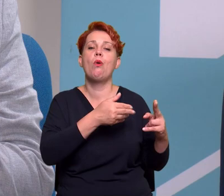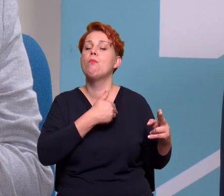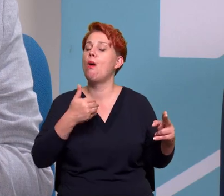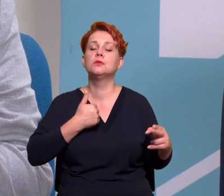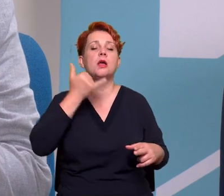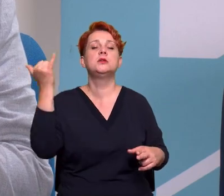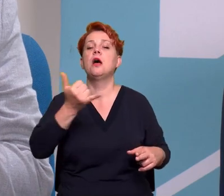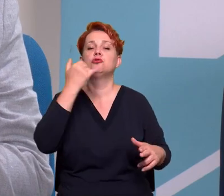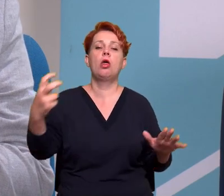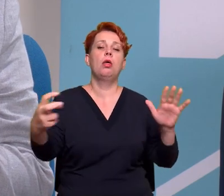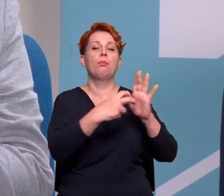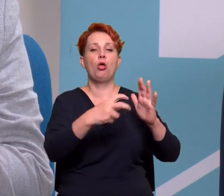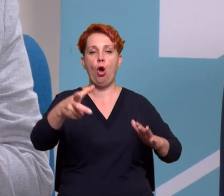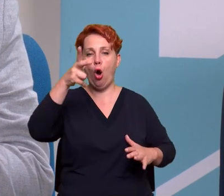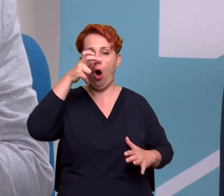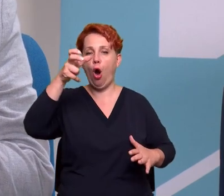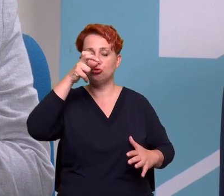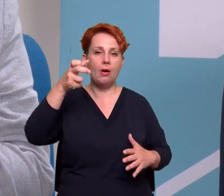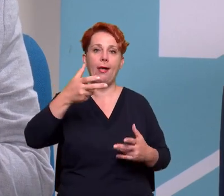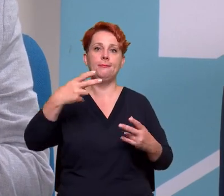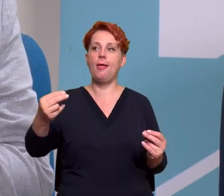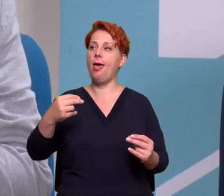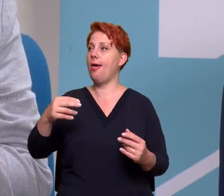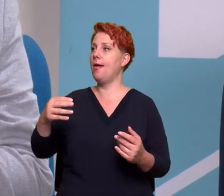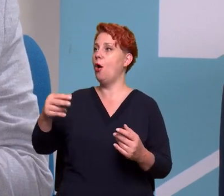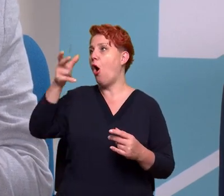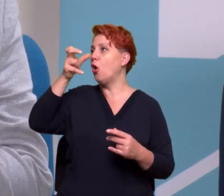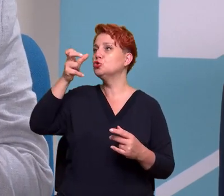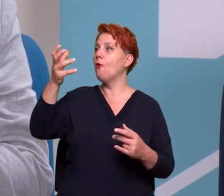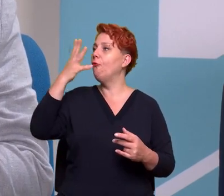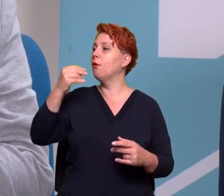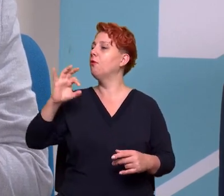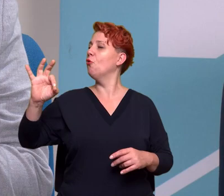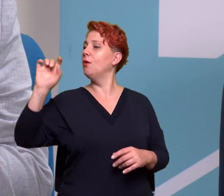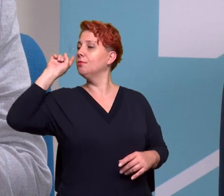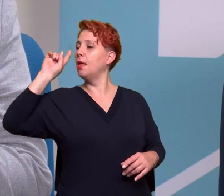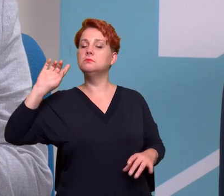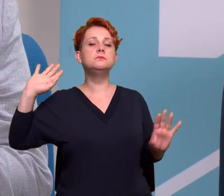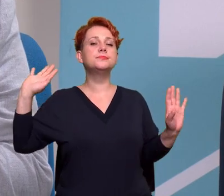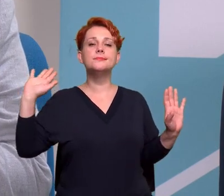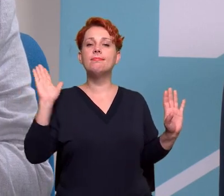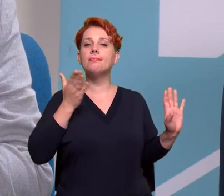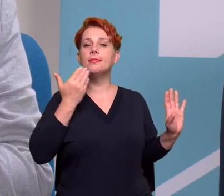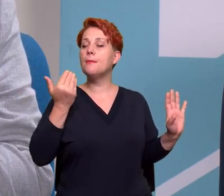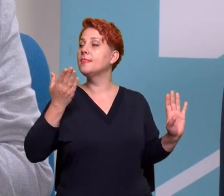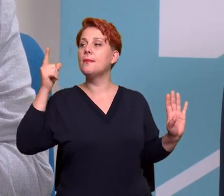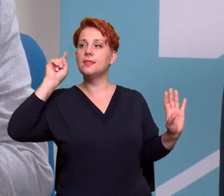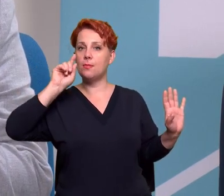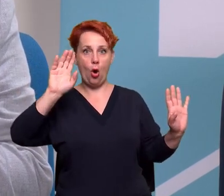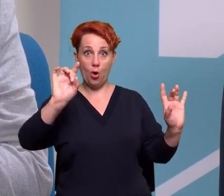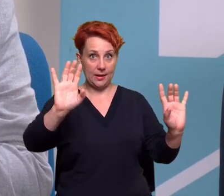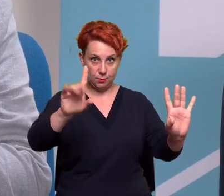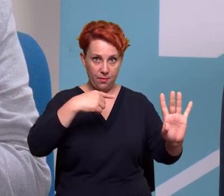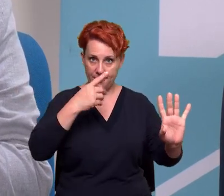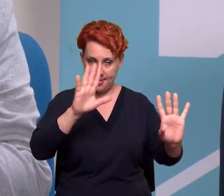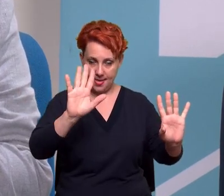takiego orła, a nie takiego, który wygląda na niemiecki. Nie jest niemiecki, od razu